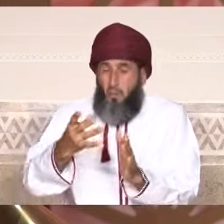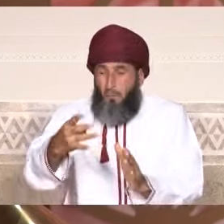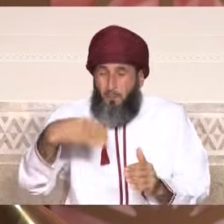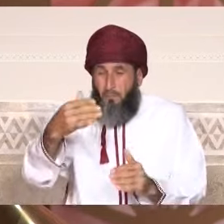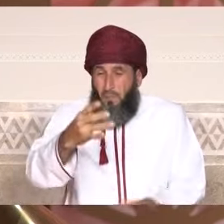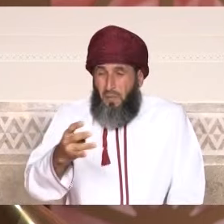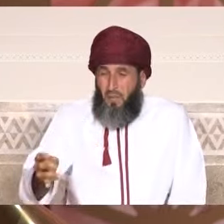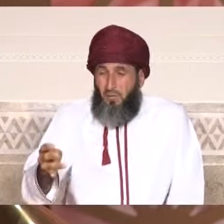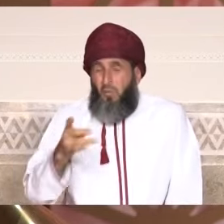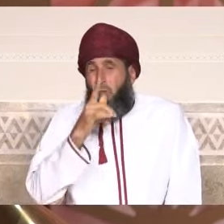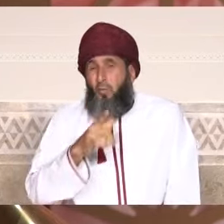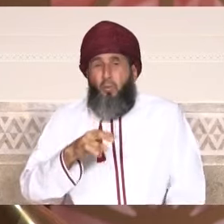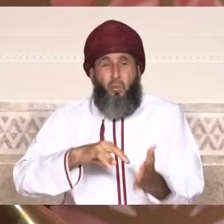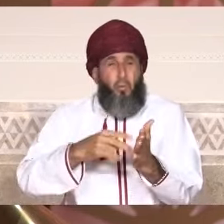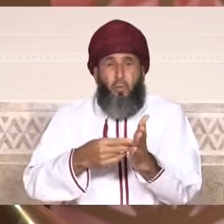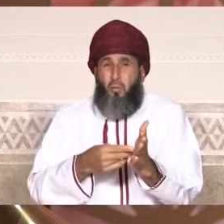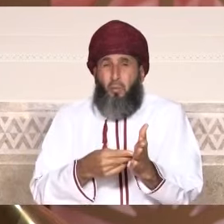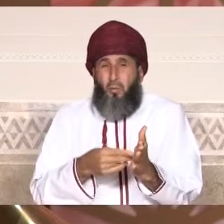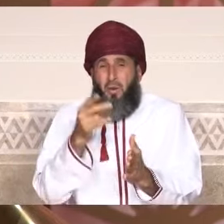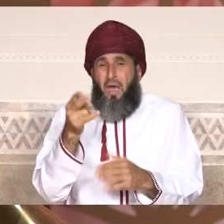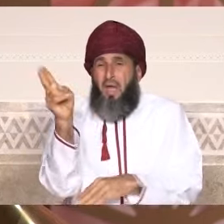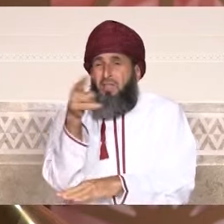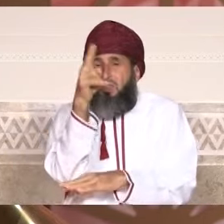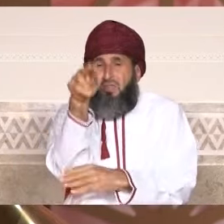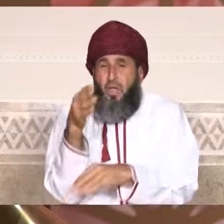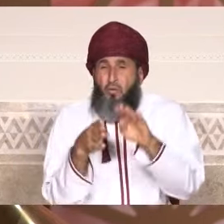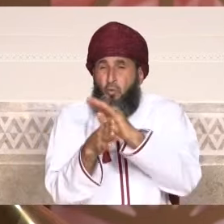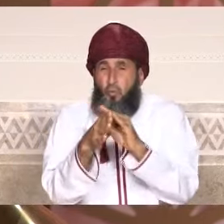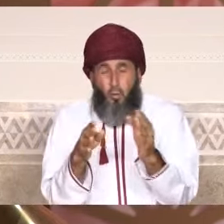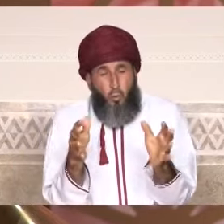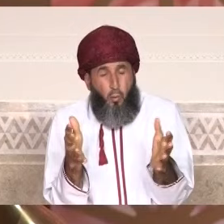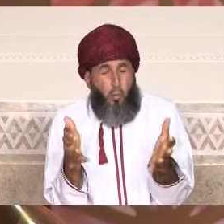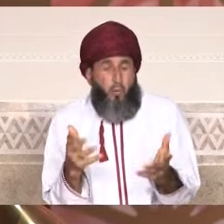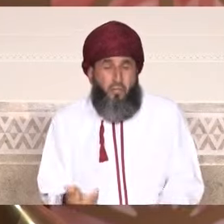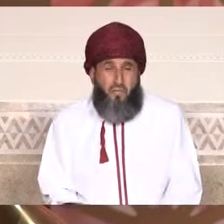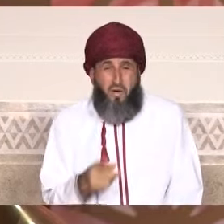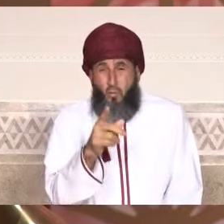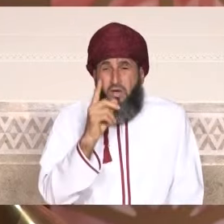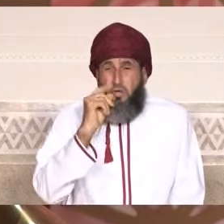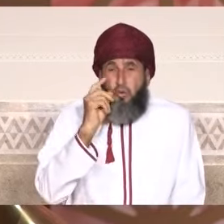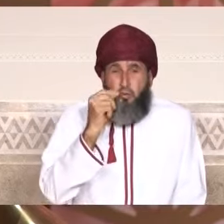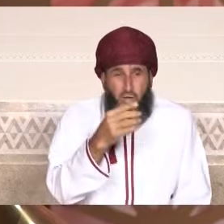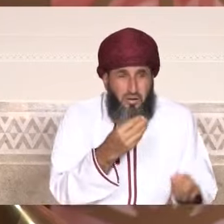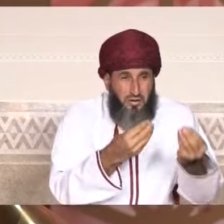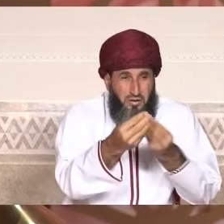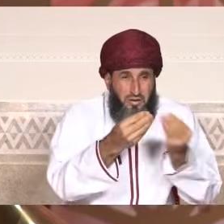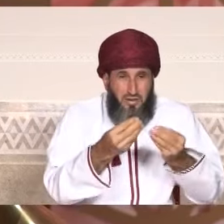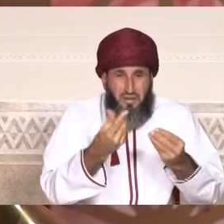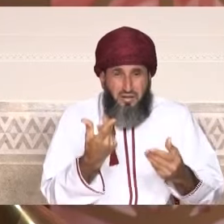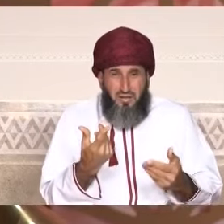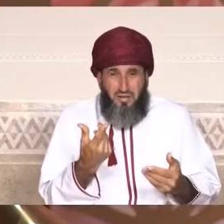كيف ستكون حالتها معه، وحاله، وكيف سيكون حاله معها، ثم في تعاملها مع الرجال، في اتخاذ